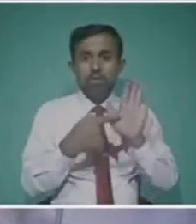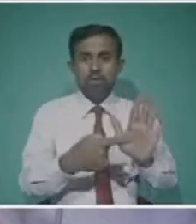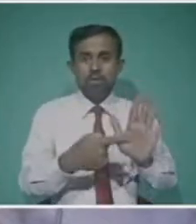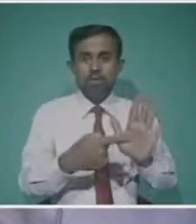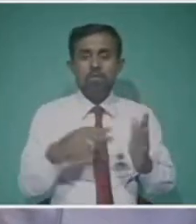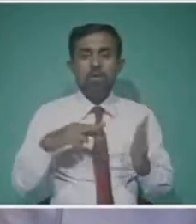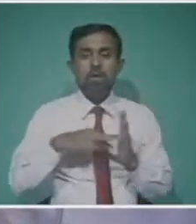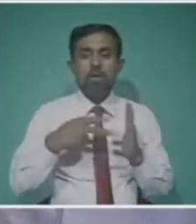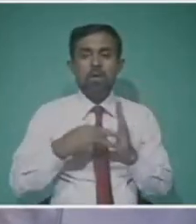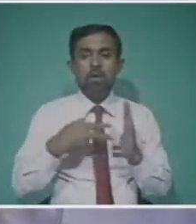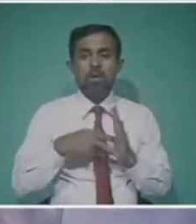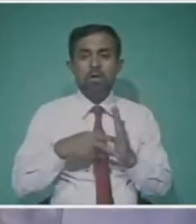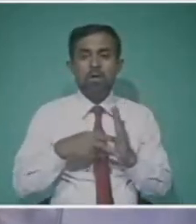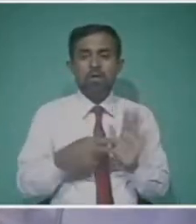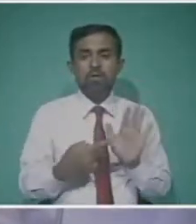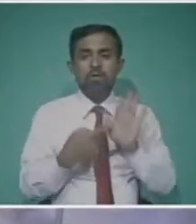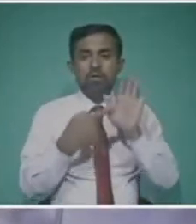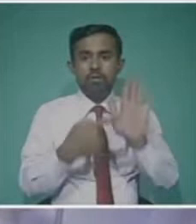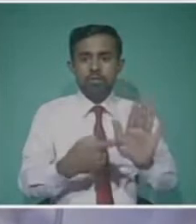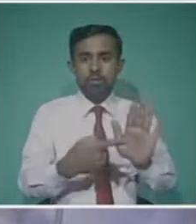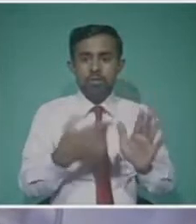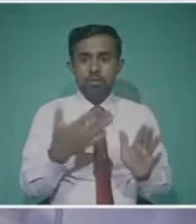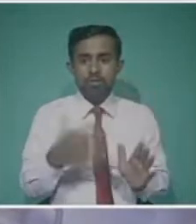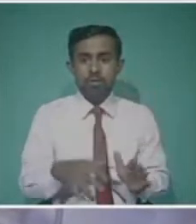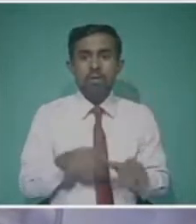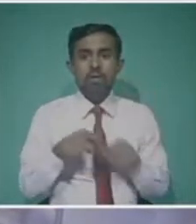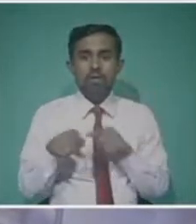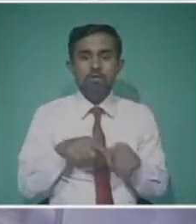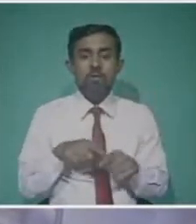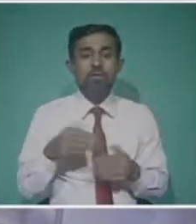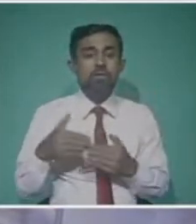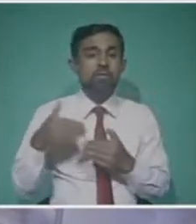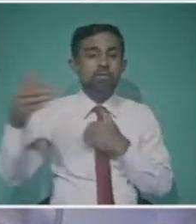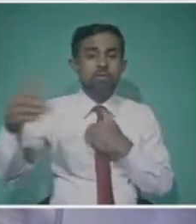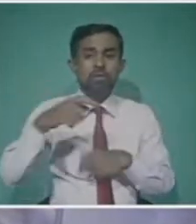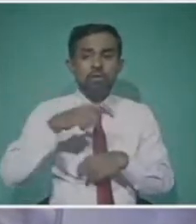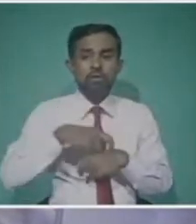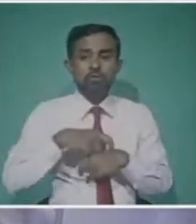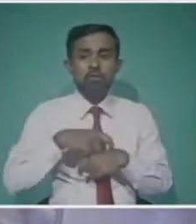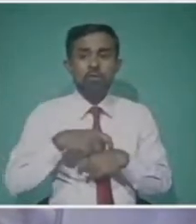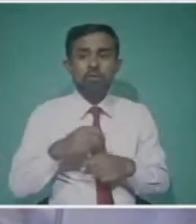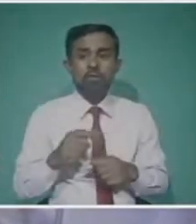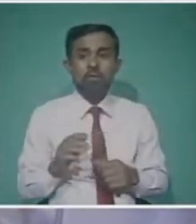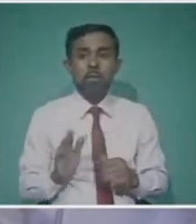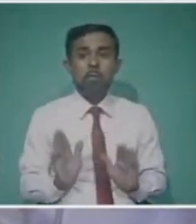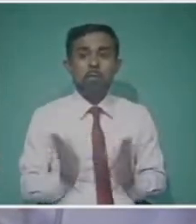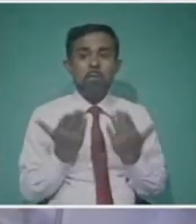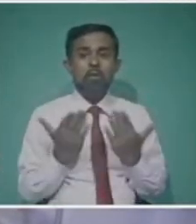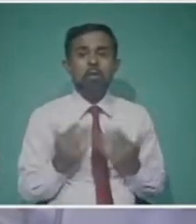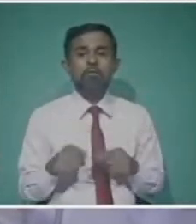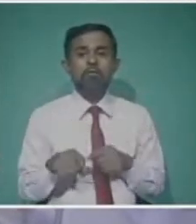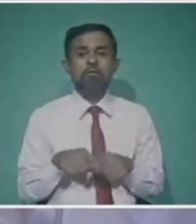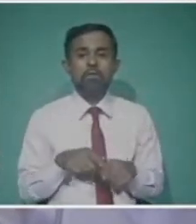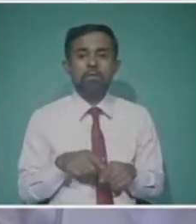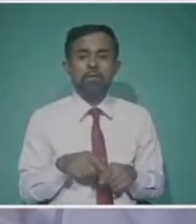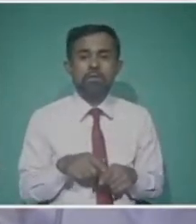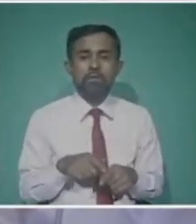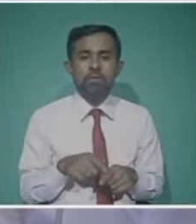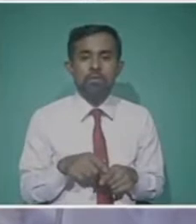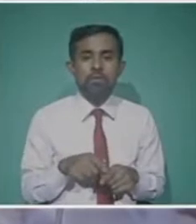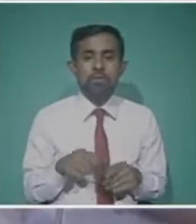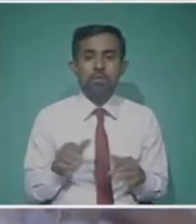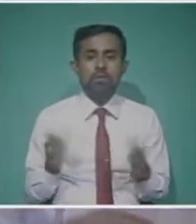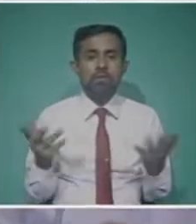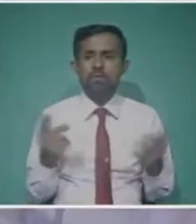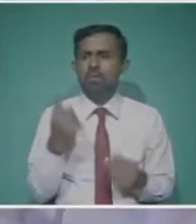මේ අයවැය ඉදිරිපත් කරලා තියෙන්නේ එහෙම දීර්ඝකාලීන සටනක මූලාරම්භයක් විදියට එහෙම නැතුව මෙතුමා කතා